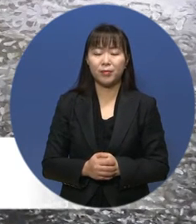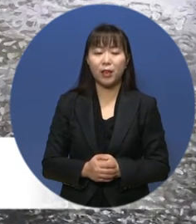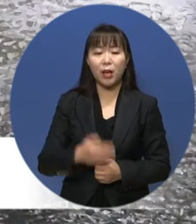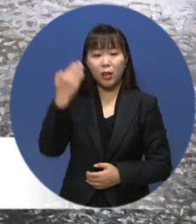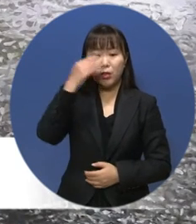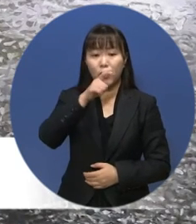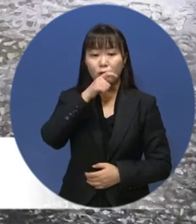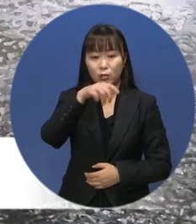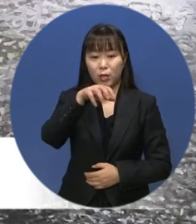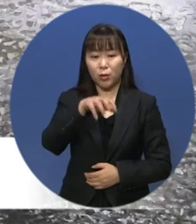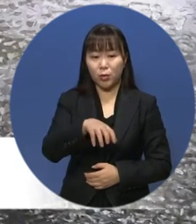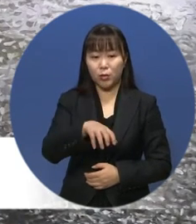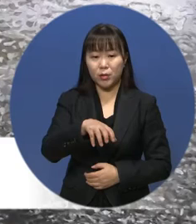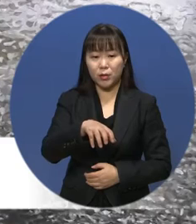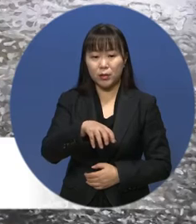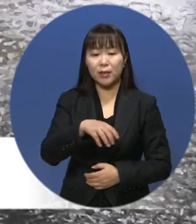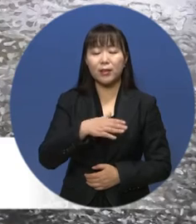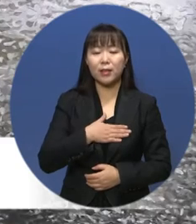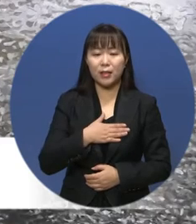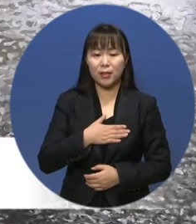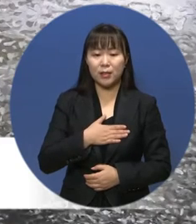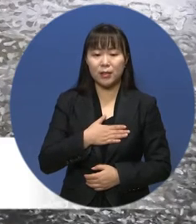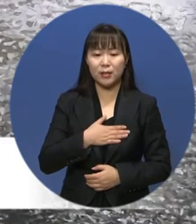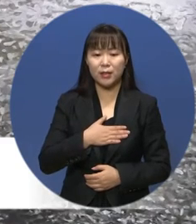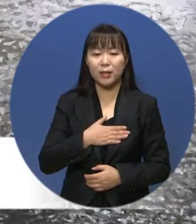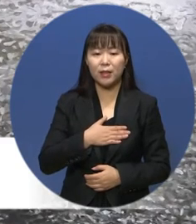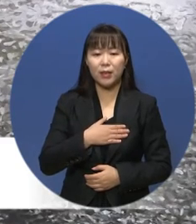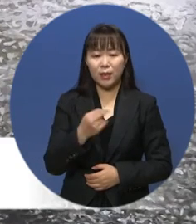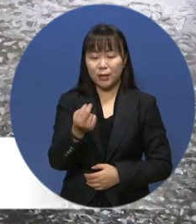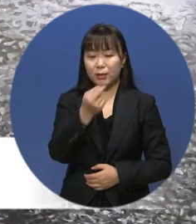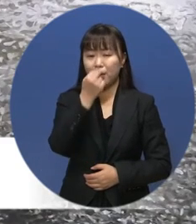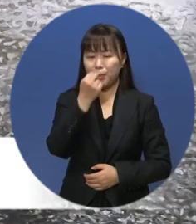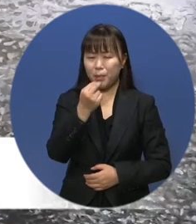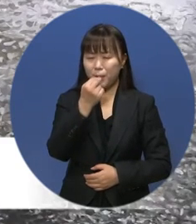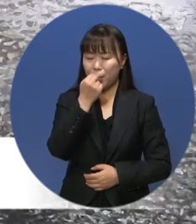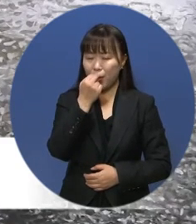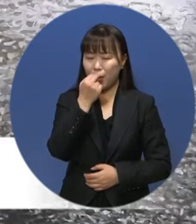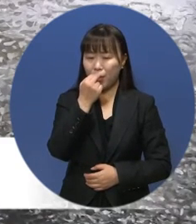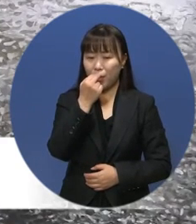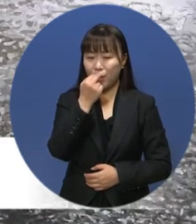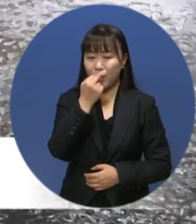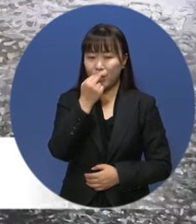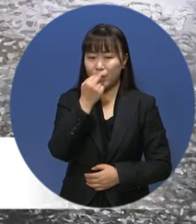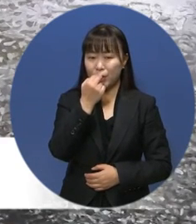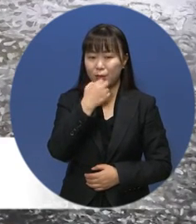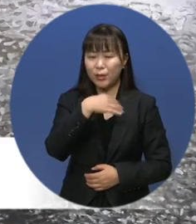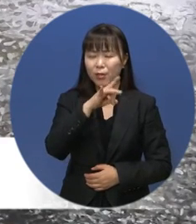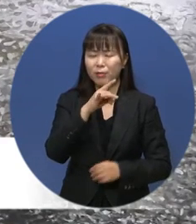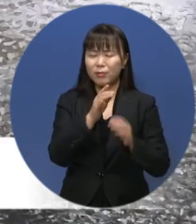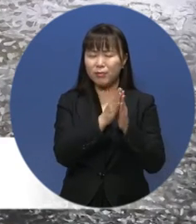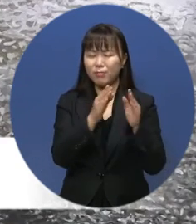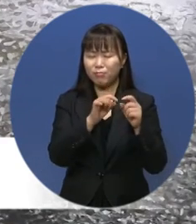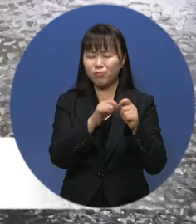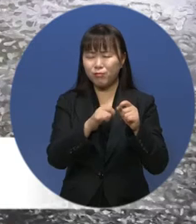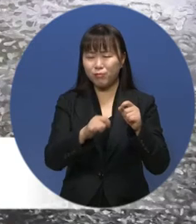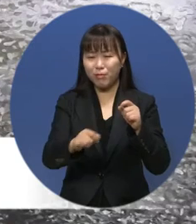여수라는 고장은 어찌 보면 내 생명의 줄기인지도 몰라요. 그래서